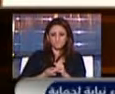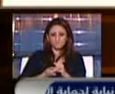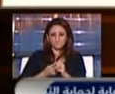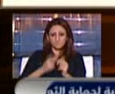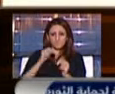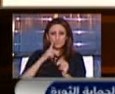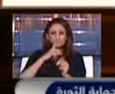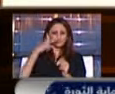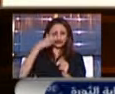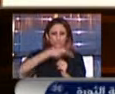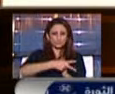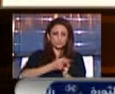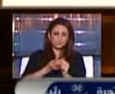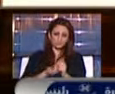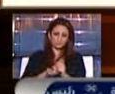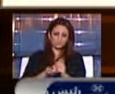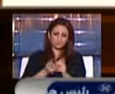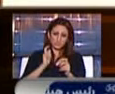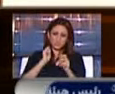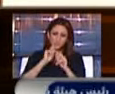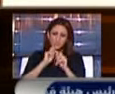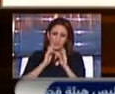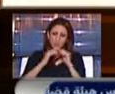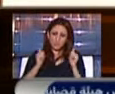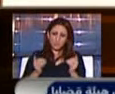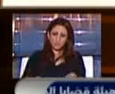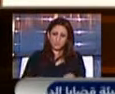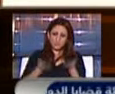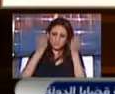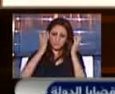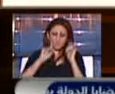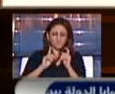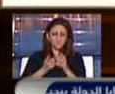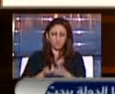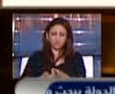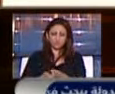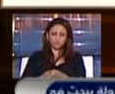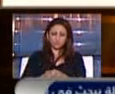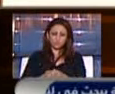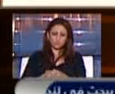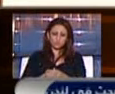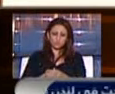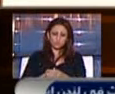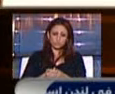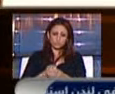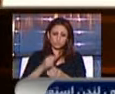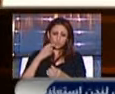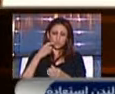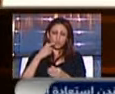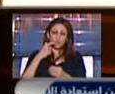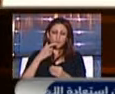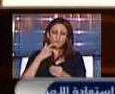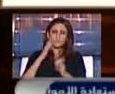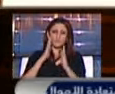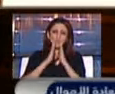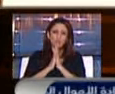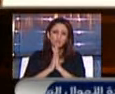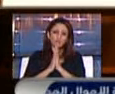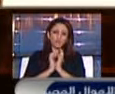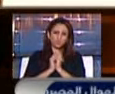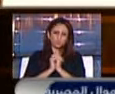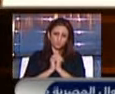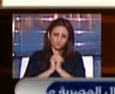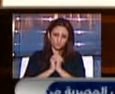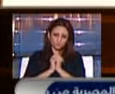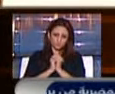صناعة دستور لمصر. ما فيش دكتاتور بيسعى لهذا. هل هناك دكتاتور يسعى بقرار؟ عفوا باشمهندس بعد اذنك، في